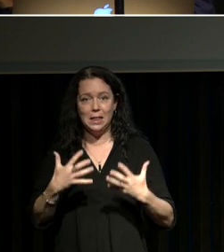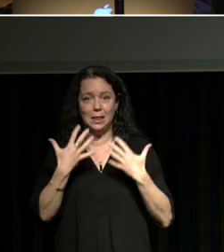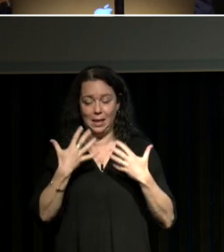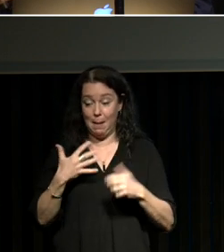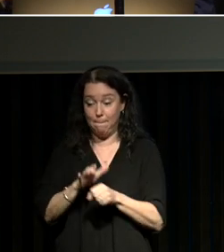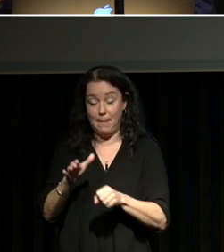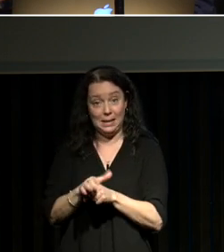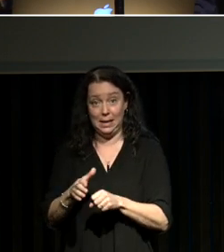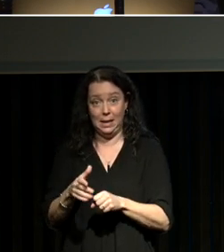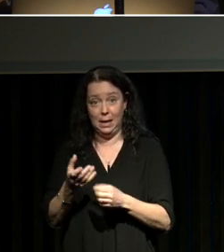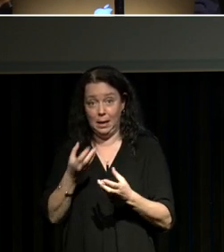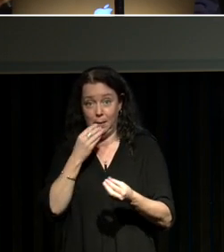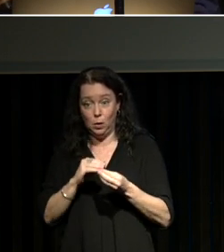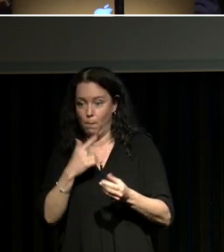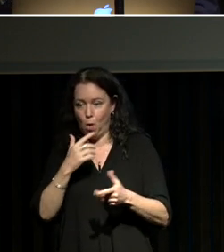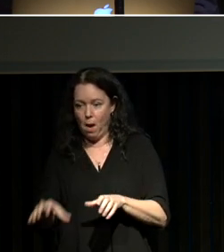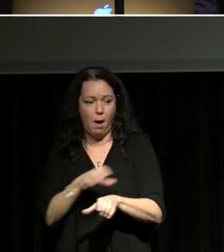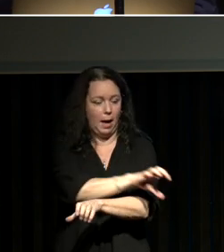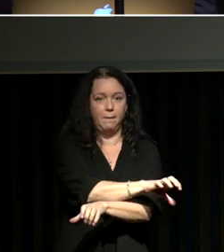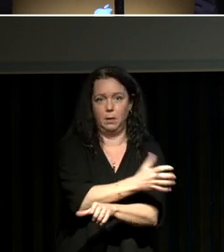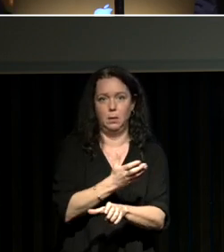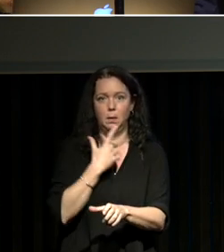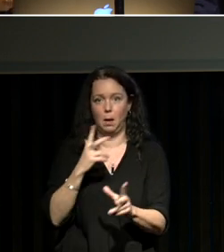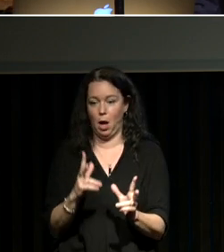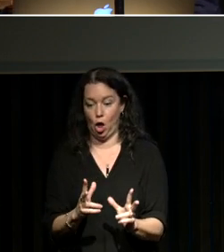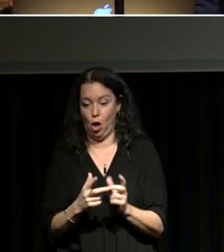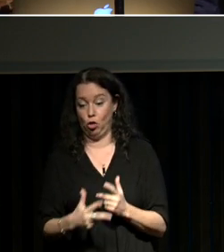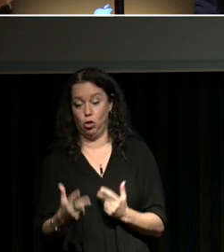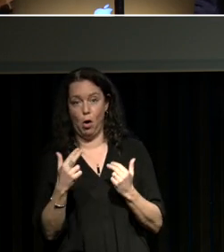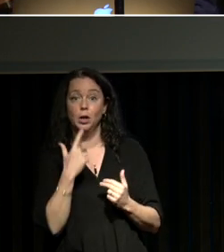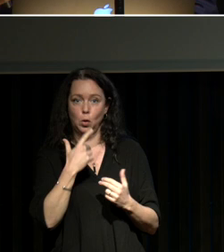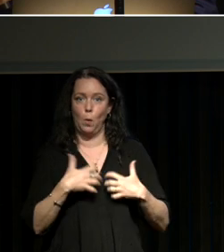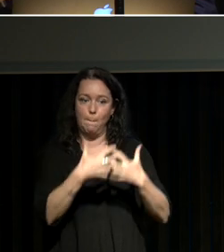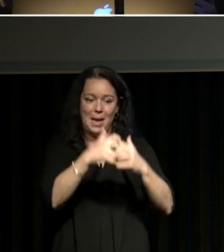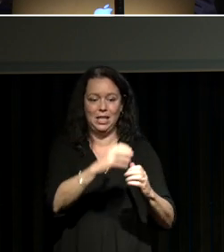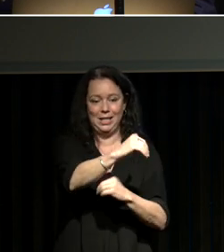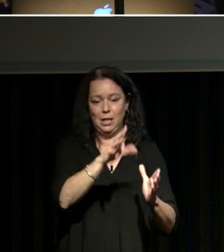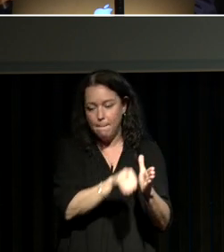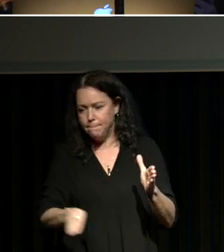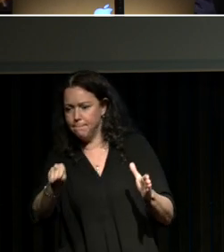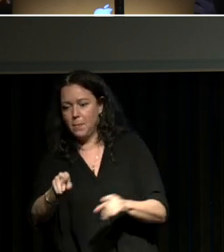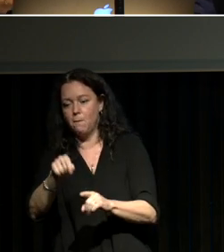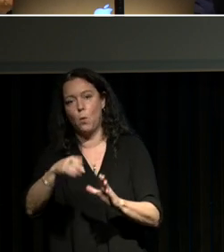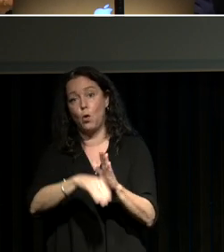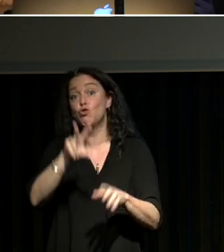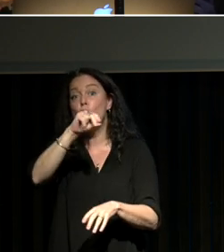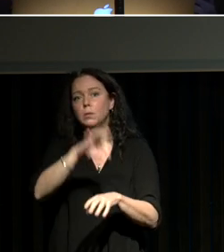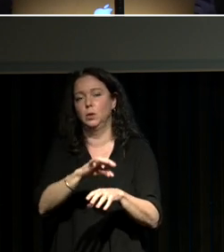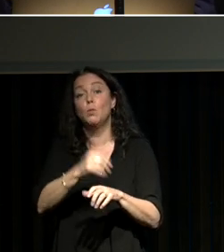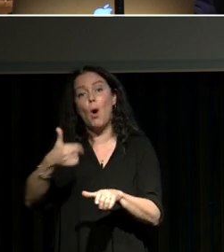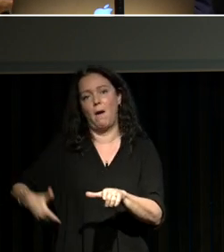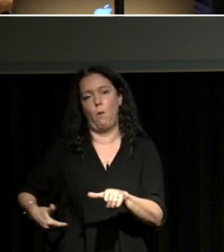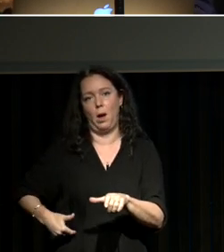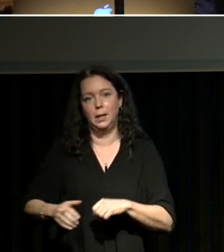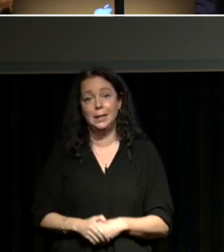rapidement, ils ne sont pas propres à la greffe. Donc, cette machine doit être mise en moins de 30 minutes pour prélever un foie et en